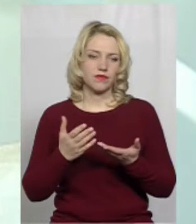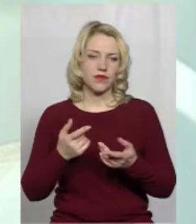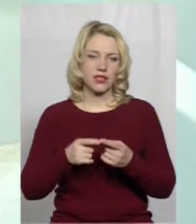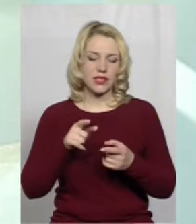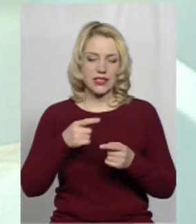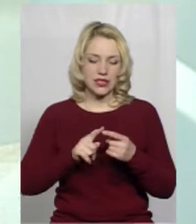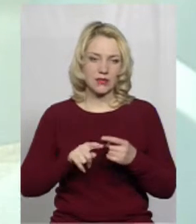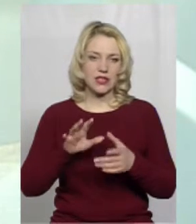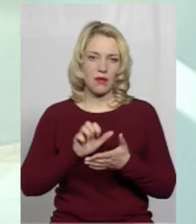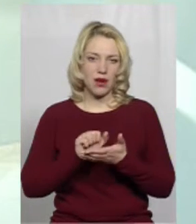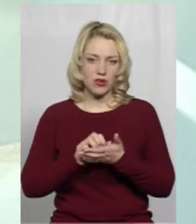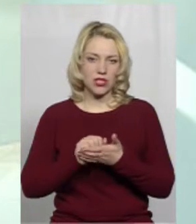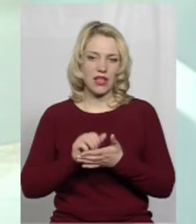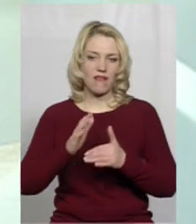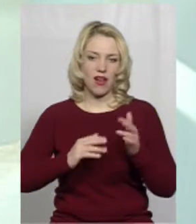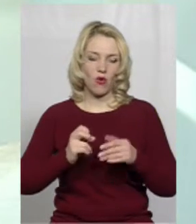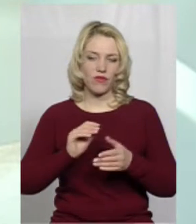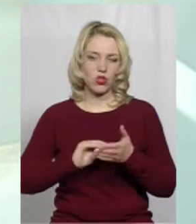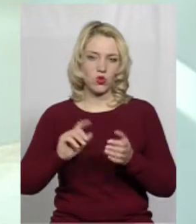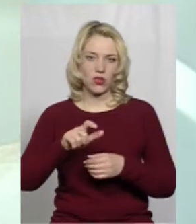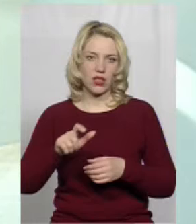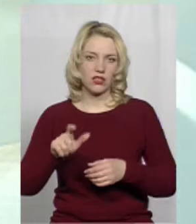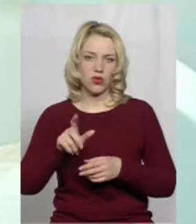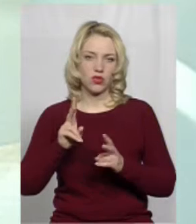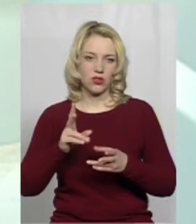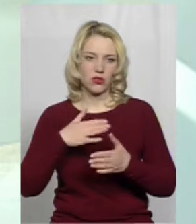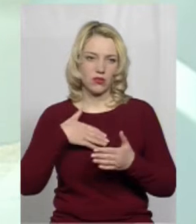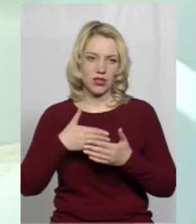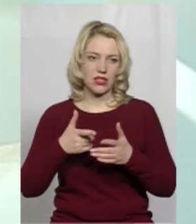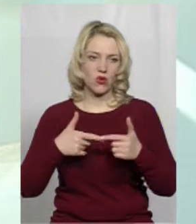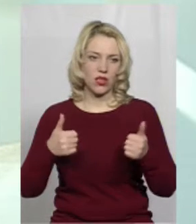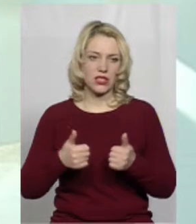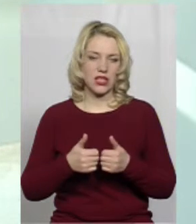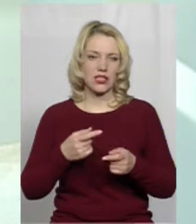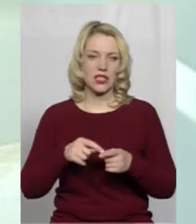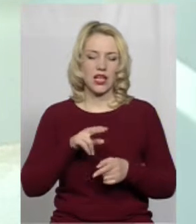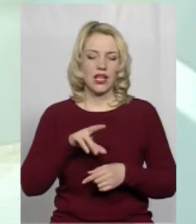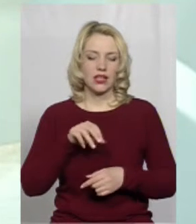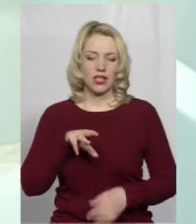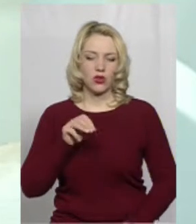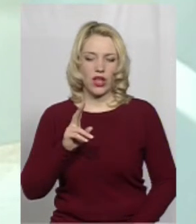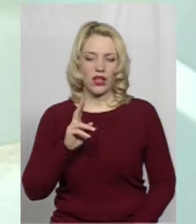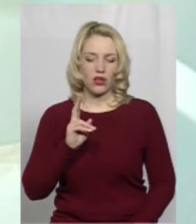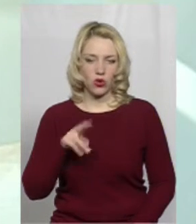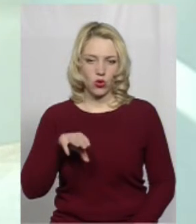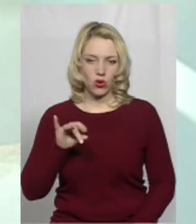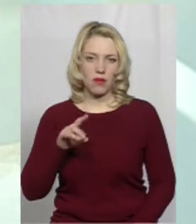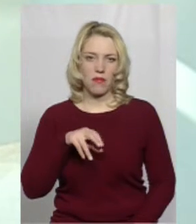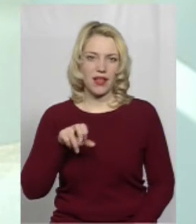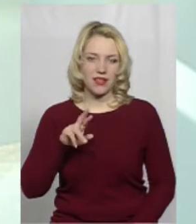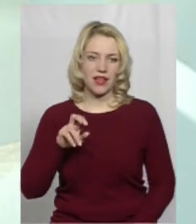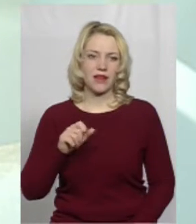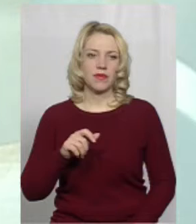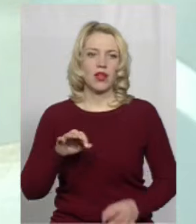займаються фахові журналісти. Фахові журналісти – люди, які громадська організація «Детектор медіа», потім